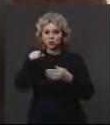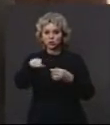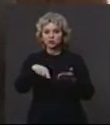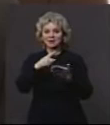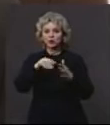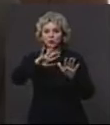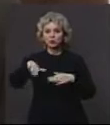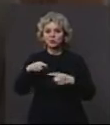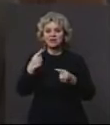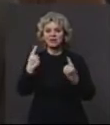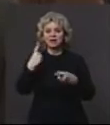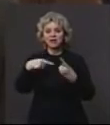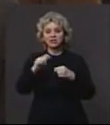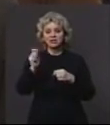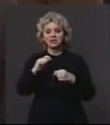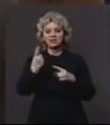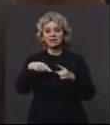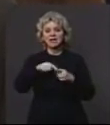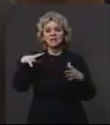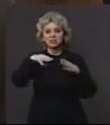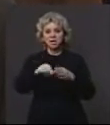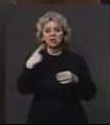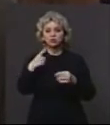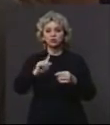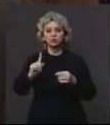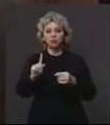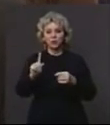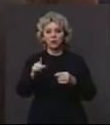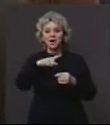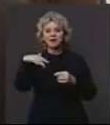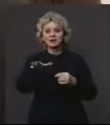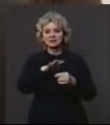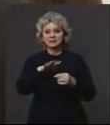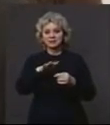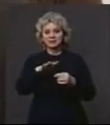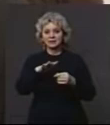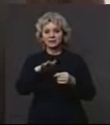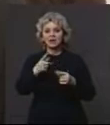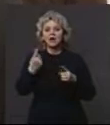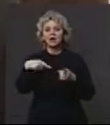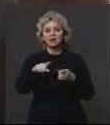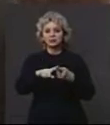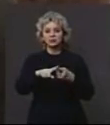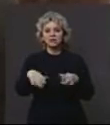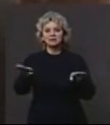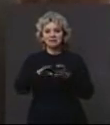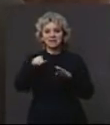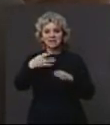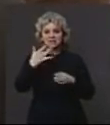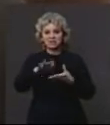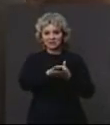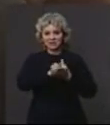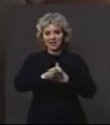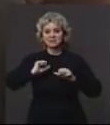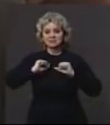городов после Великой Отечественной войны. Это означает одно, что Россия, которая тогда Советский